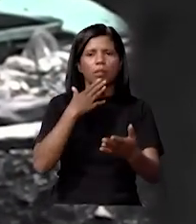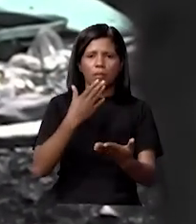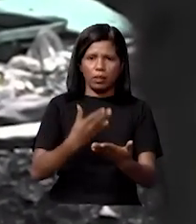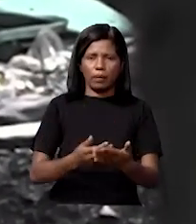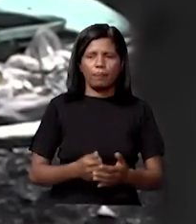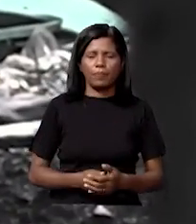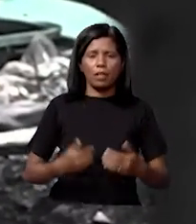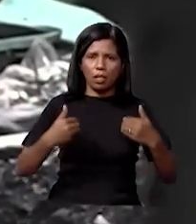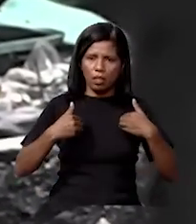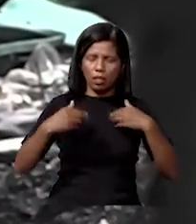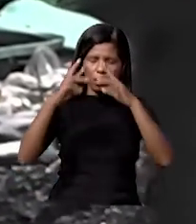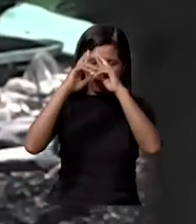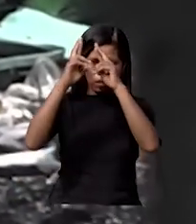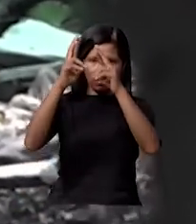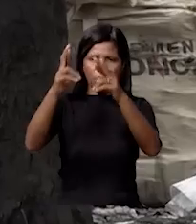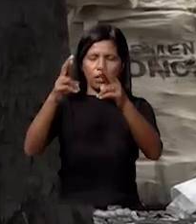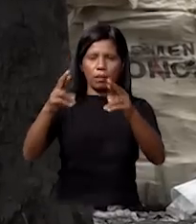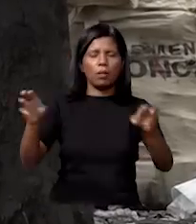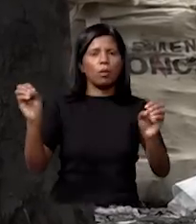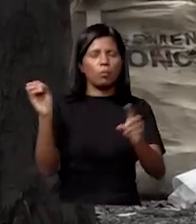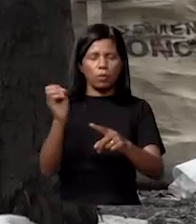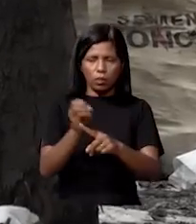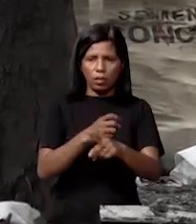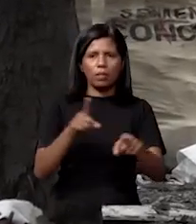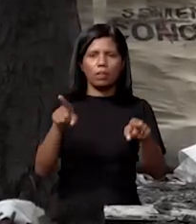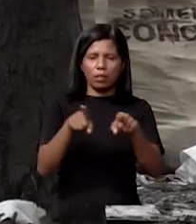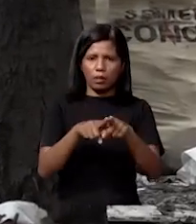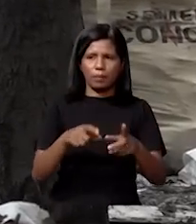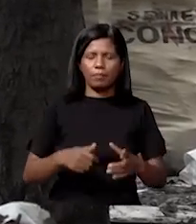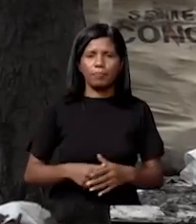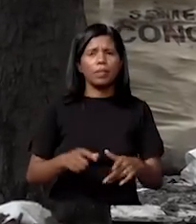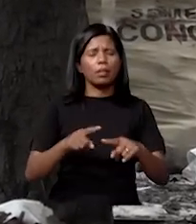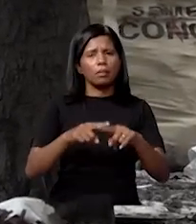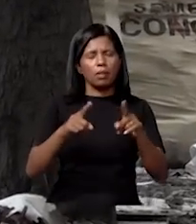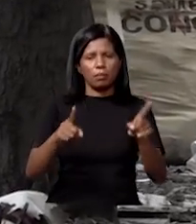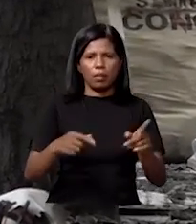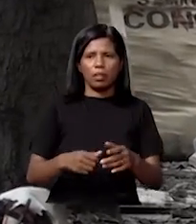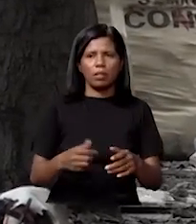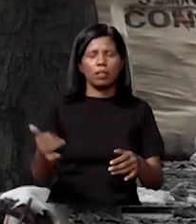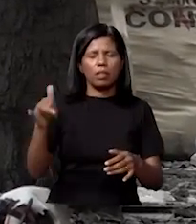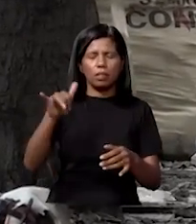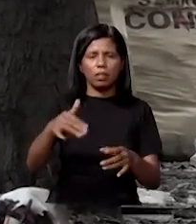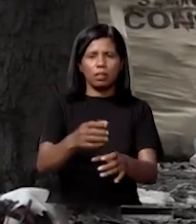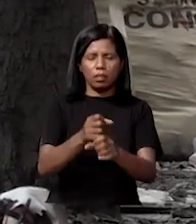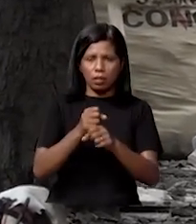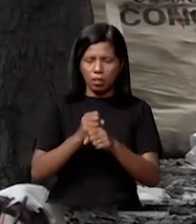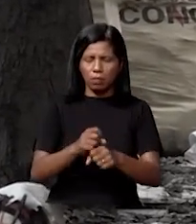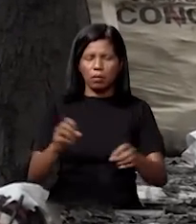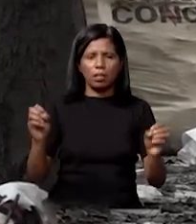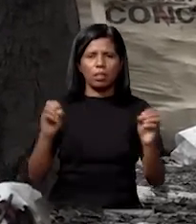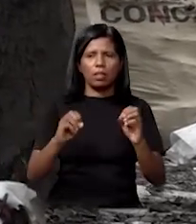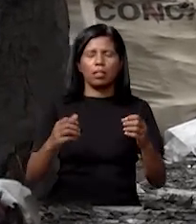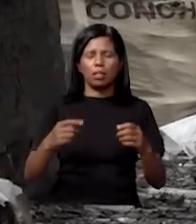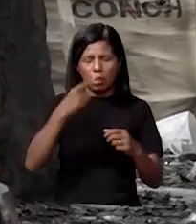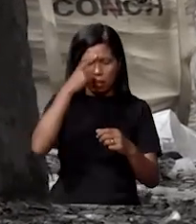e respeito ba oportunidade anesan mai be realidade ne bini simo ni la con esperança